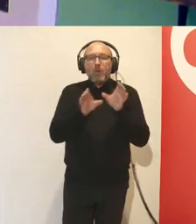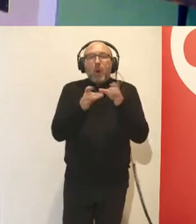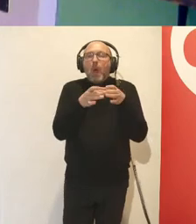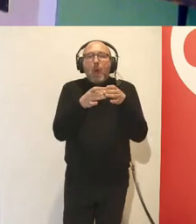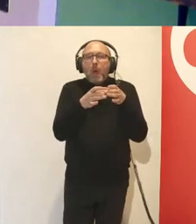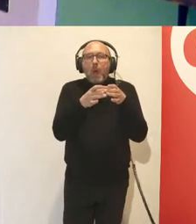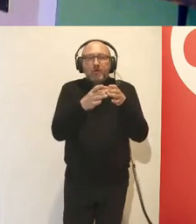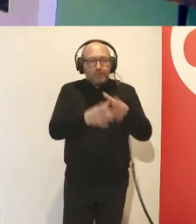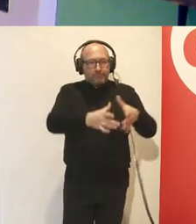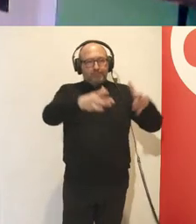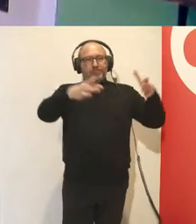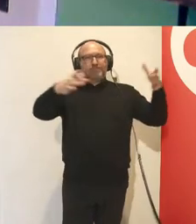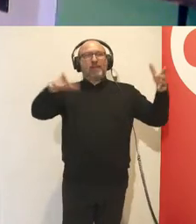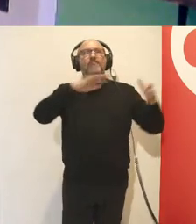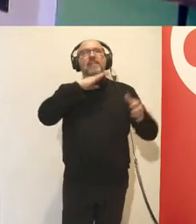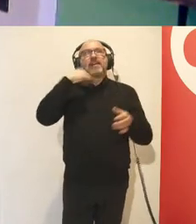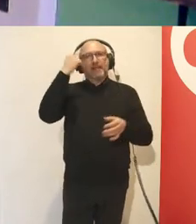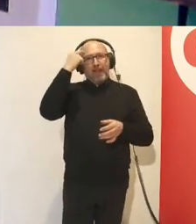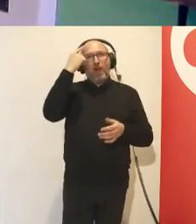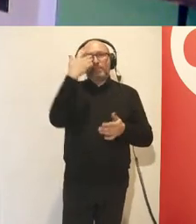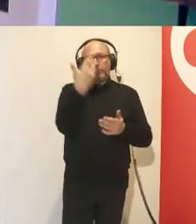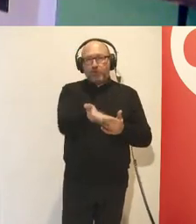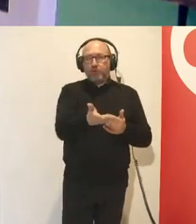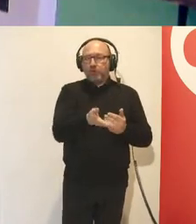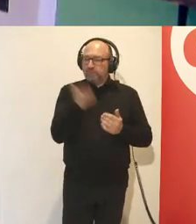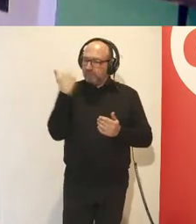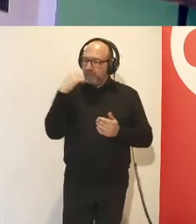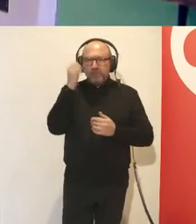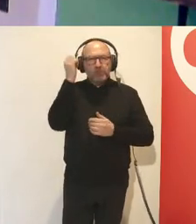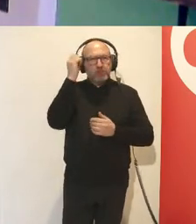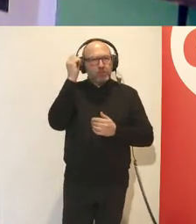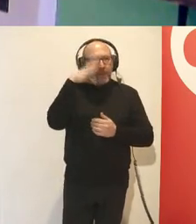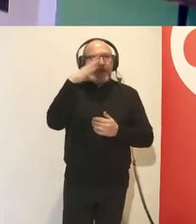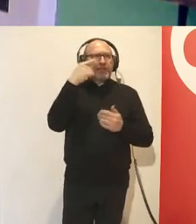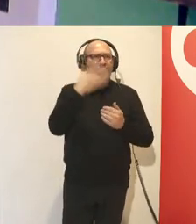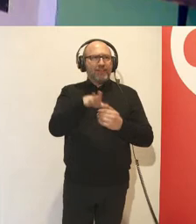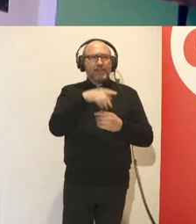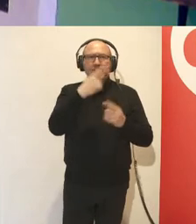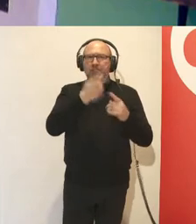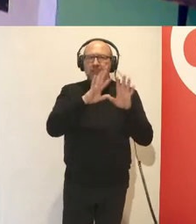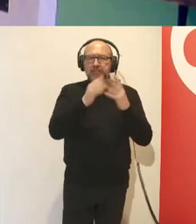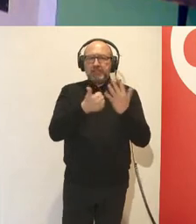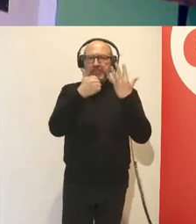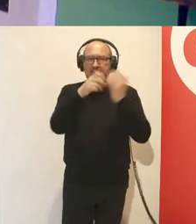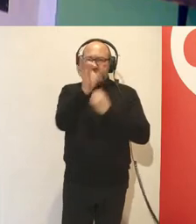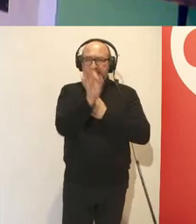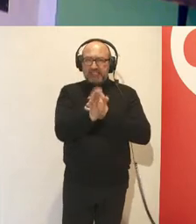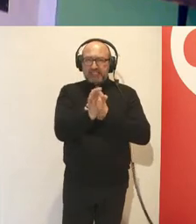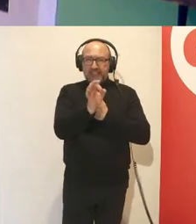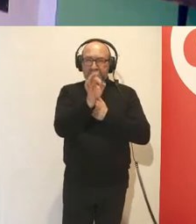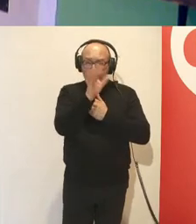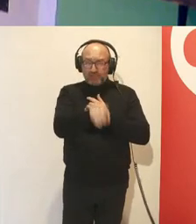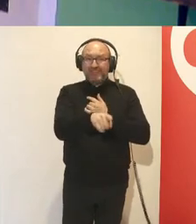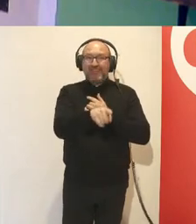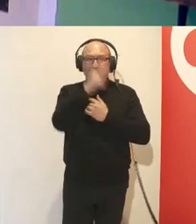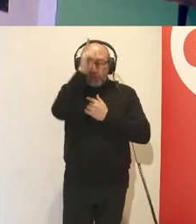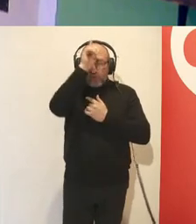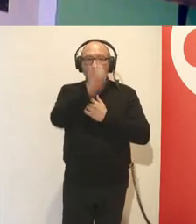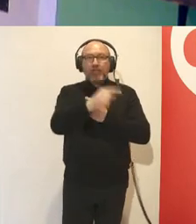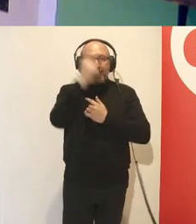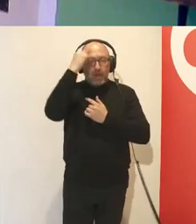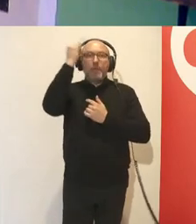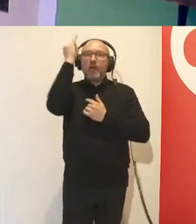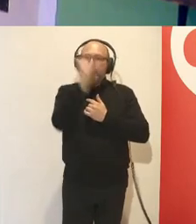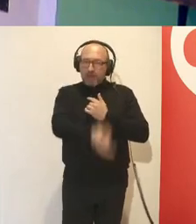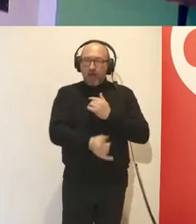also da sind zahlen aus dem frühsommer das 26 prozent in deutschland glauben dass bill gates